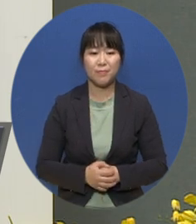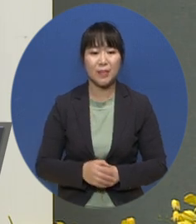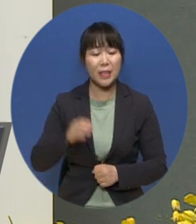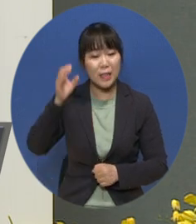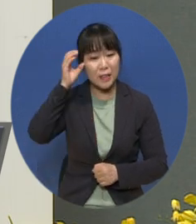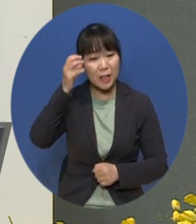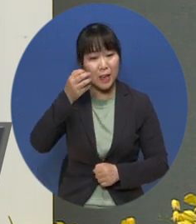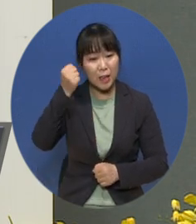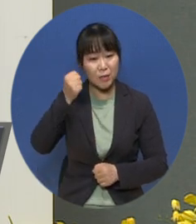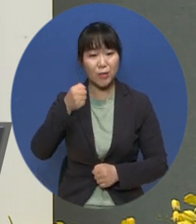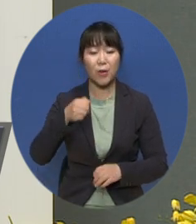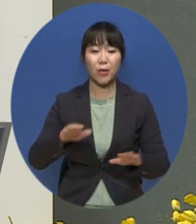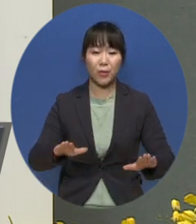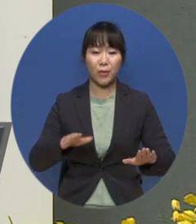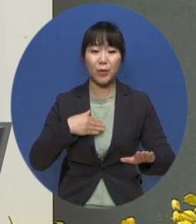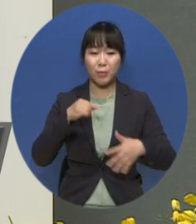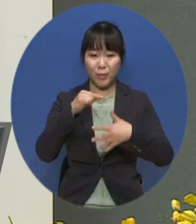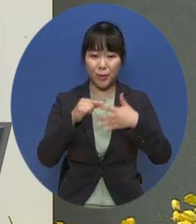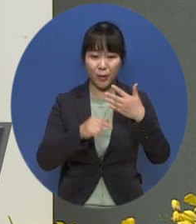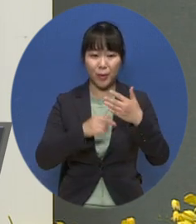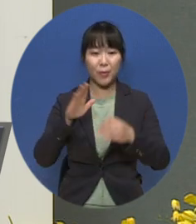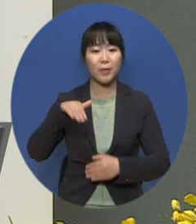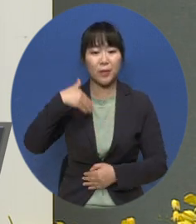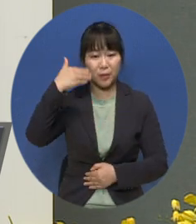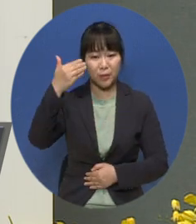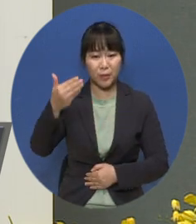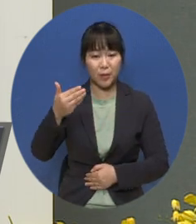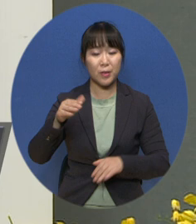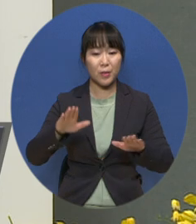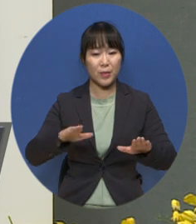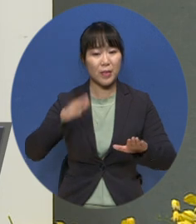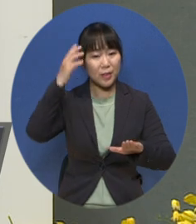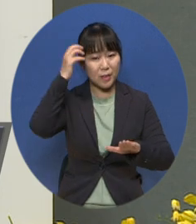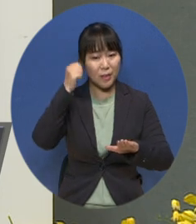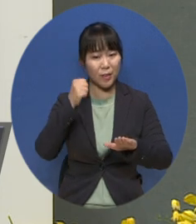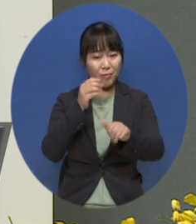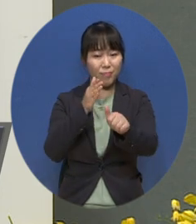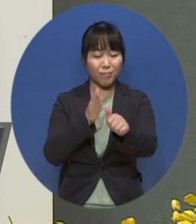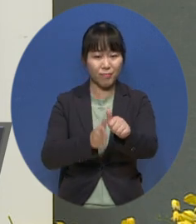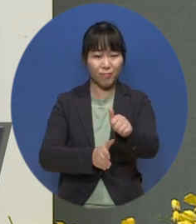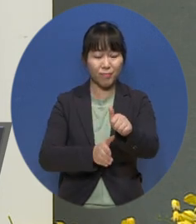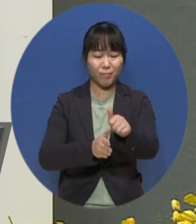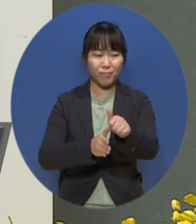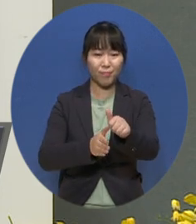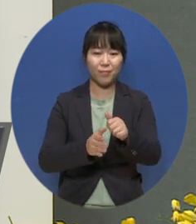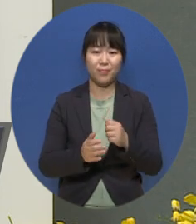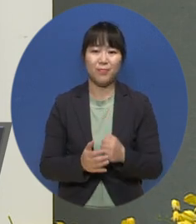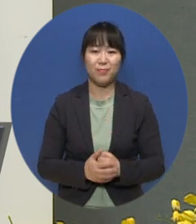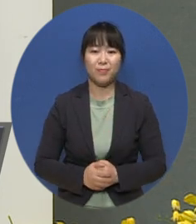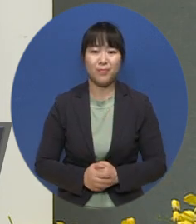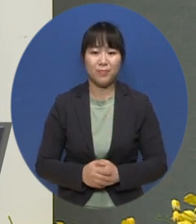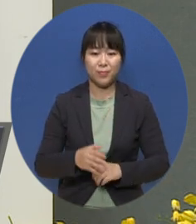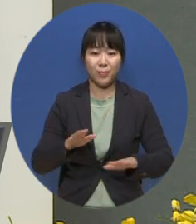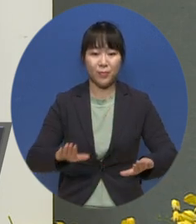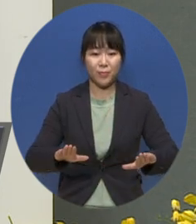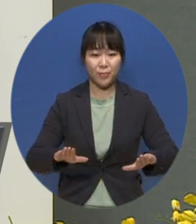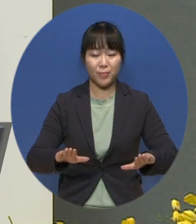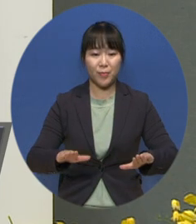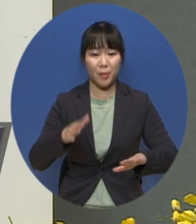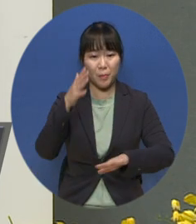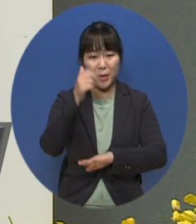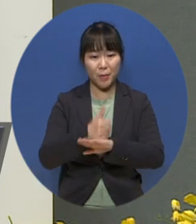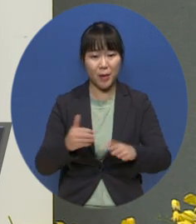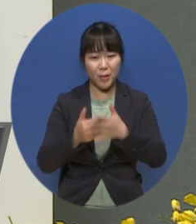기대하시고 정경수 의 만남 의 시간을 기억해 주시면 고맙겠습니다 오늘 끝까지